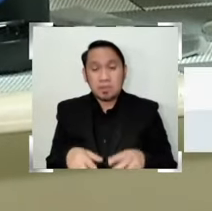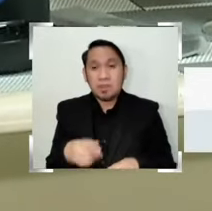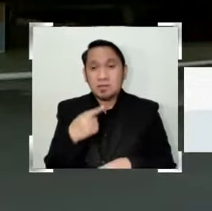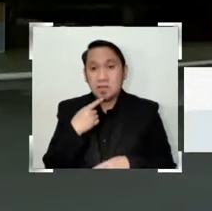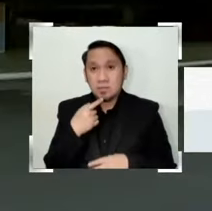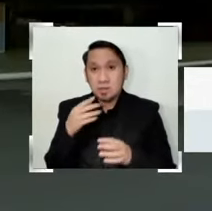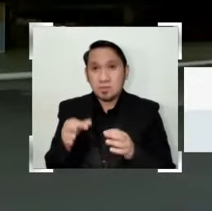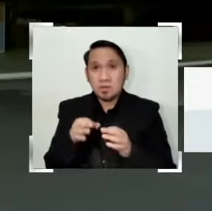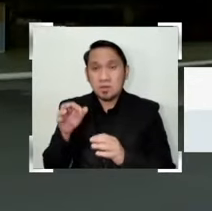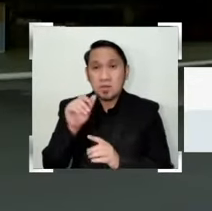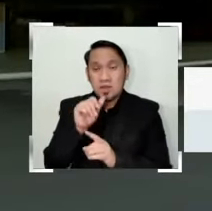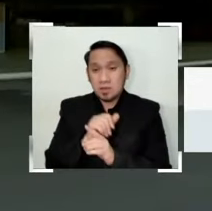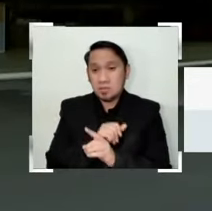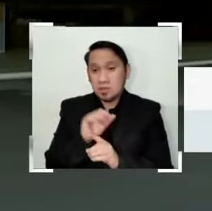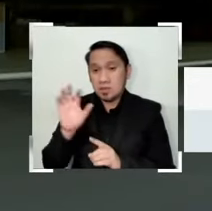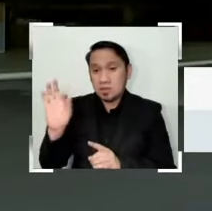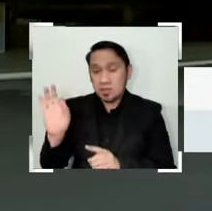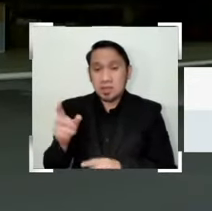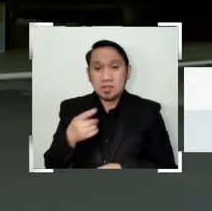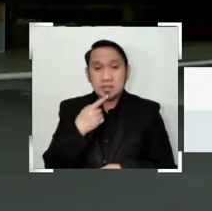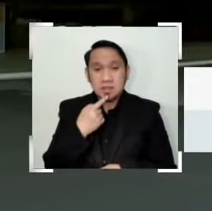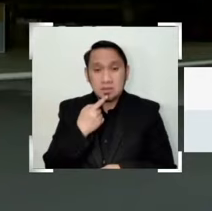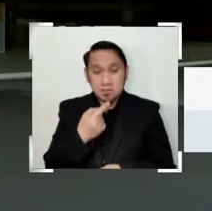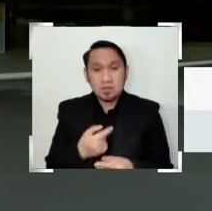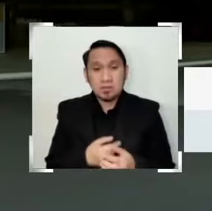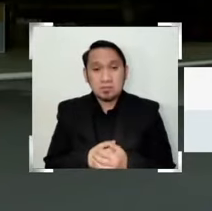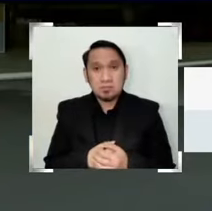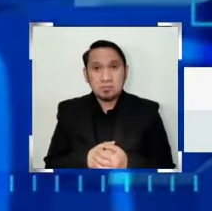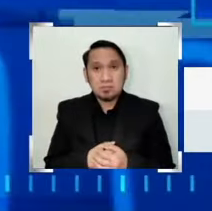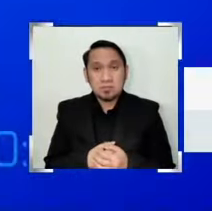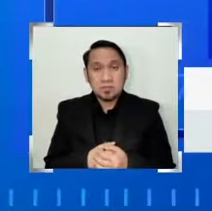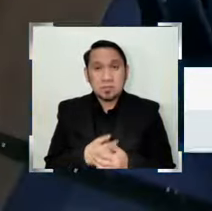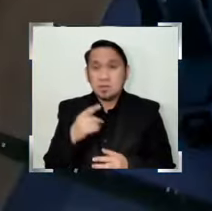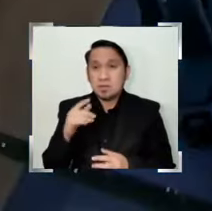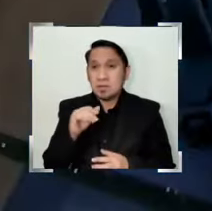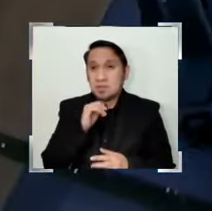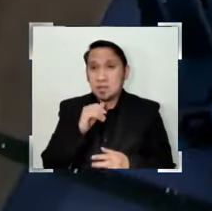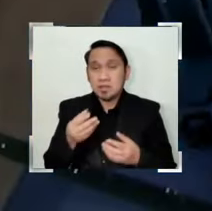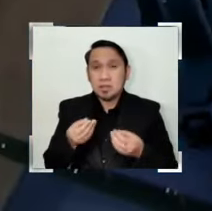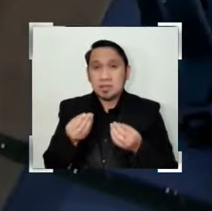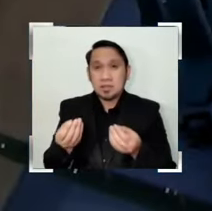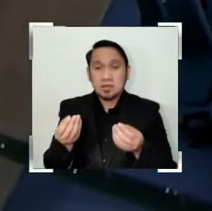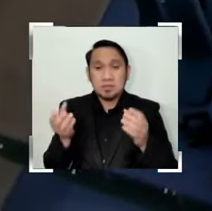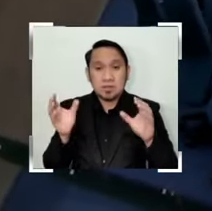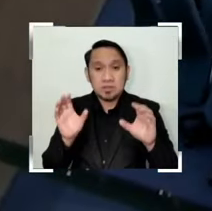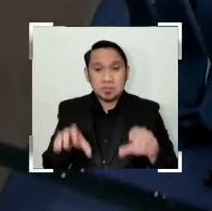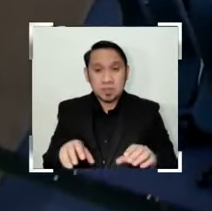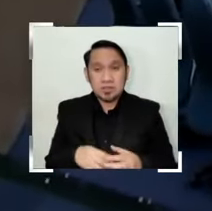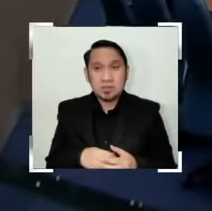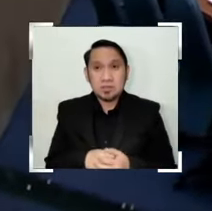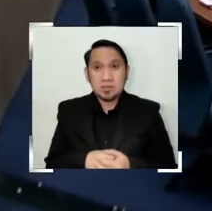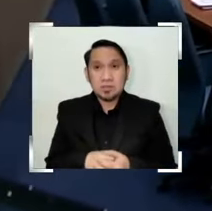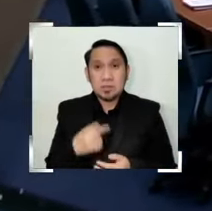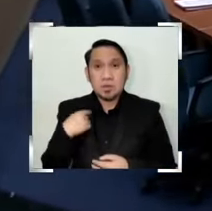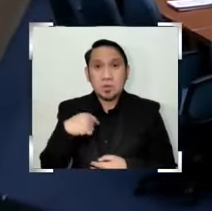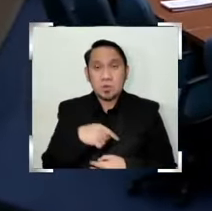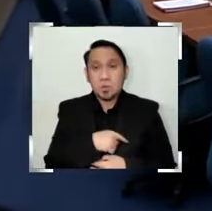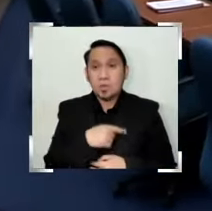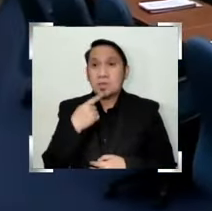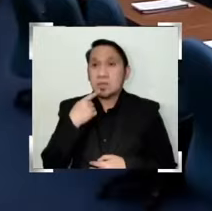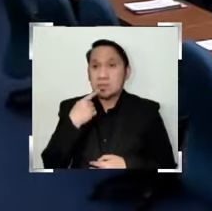April 9. Pero sabi ng House Secretary General, di pa siya pinagbibigyan. Sinabi namin doon sa mga tauhan